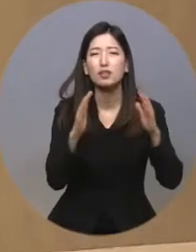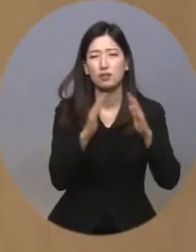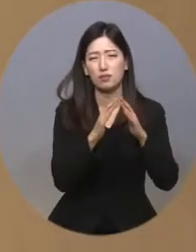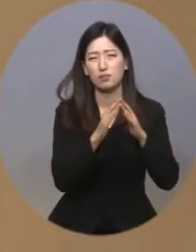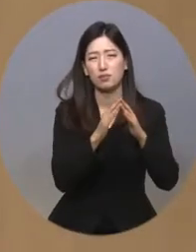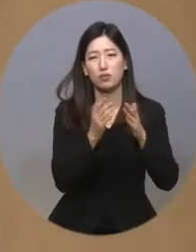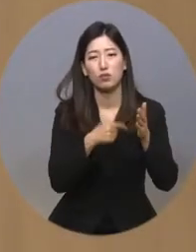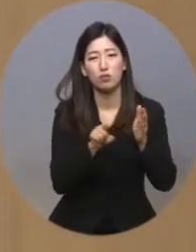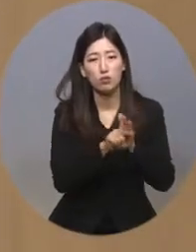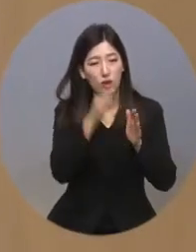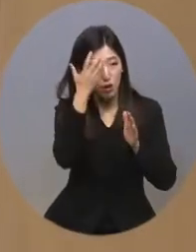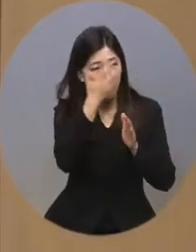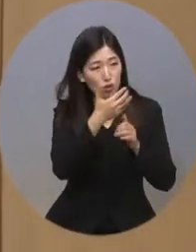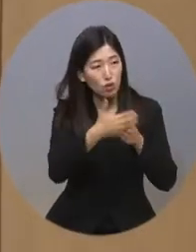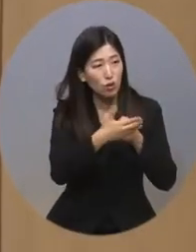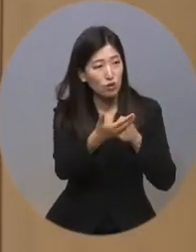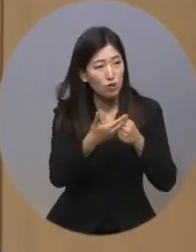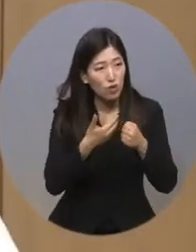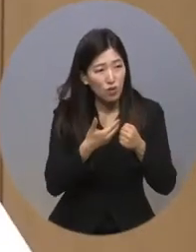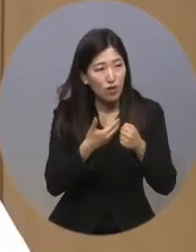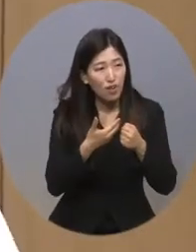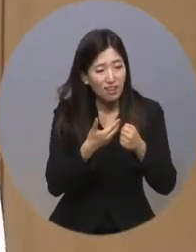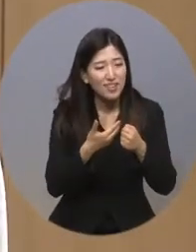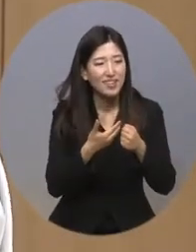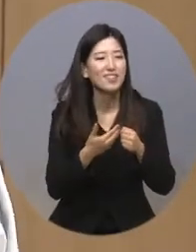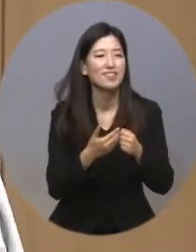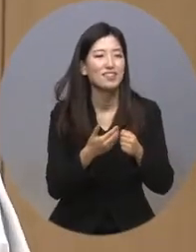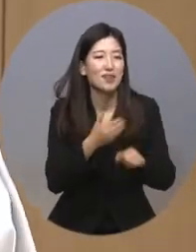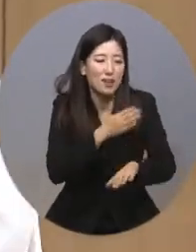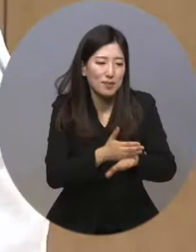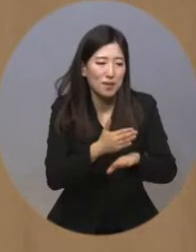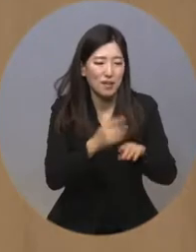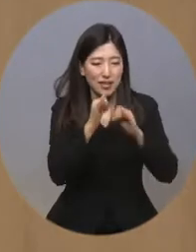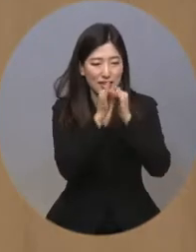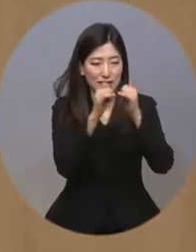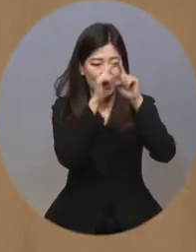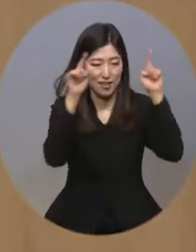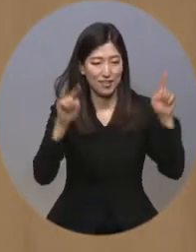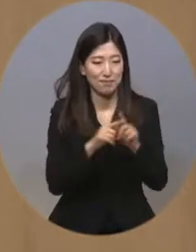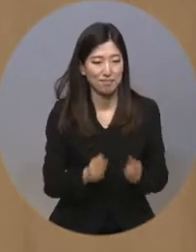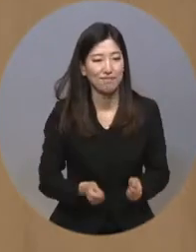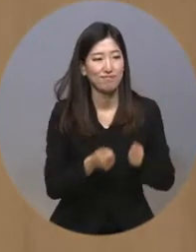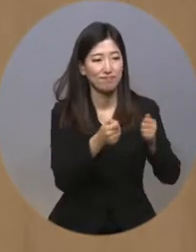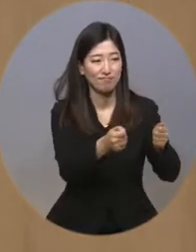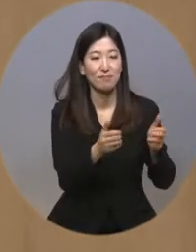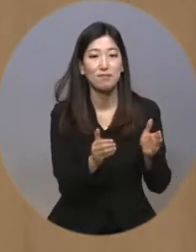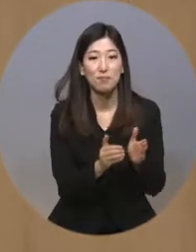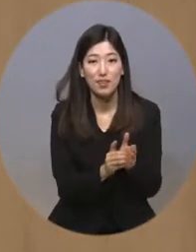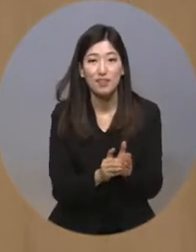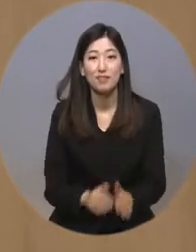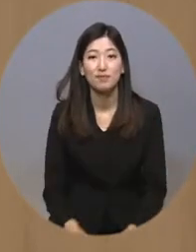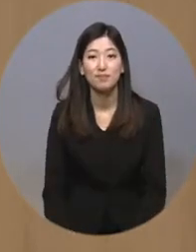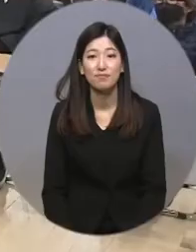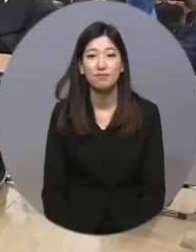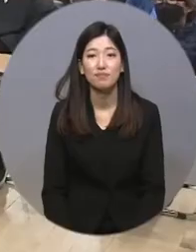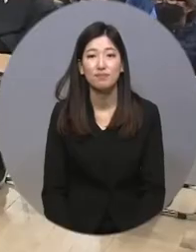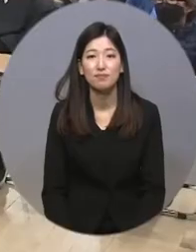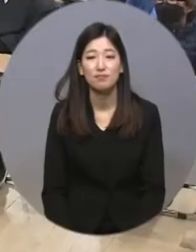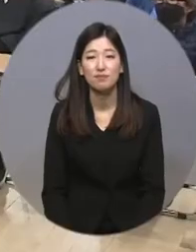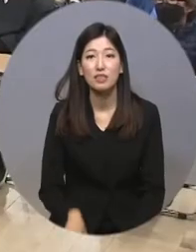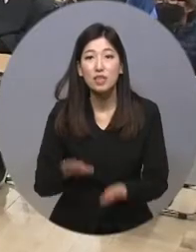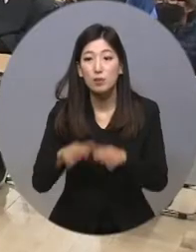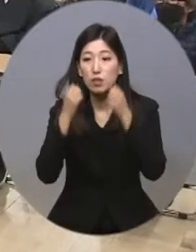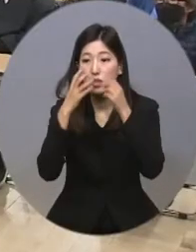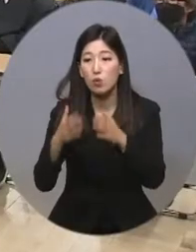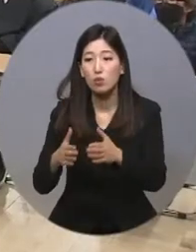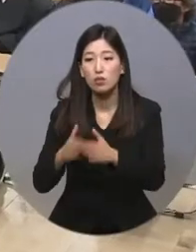후원을 해주신 분들에게는 표창장을 전달하는 시간도 가졌습니다. 이번 사랑의 집 신축 주인공은